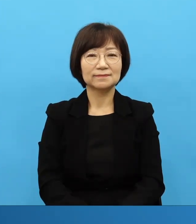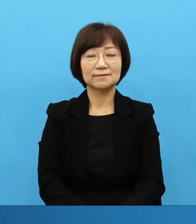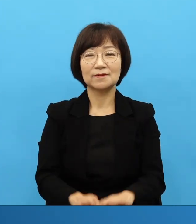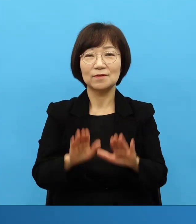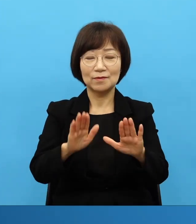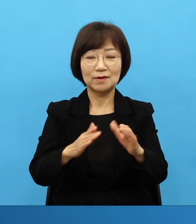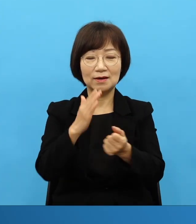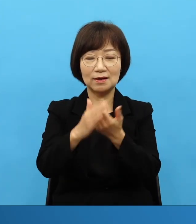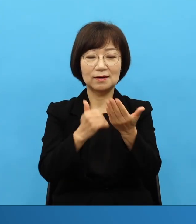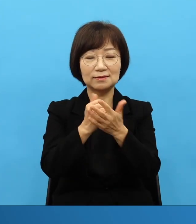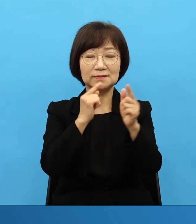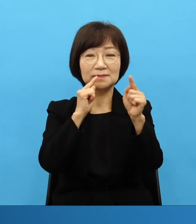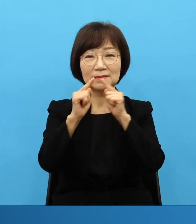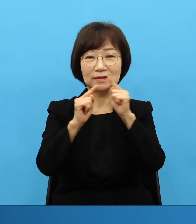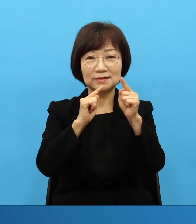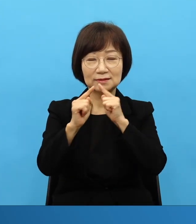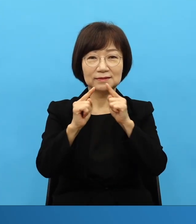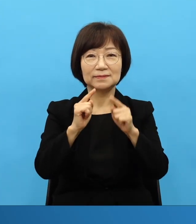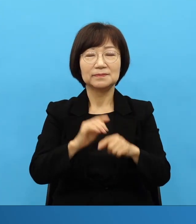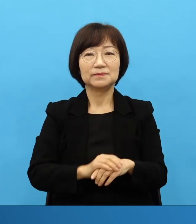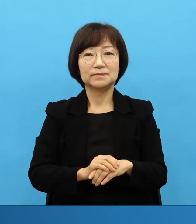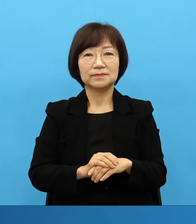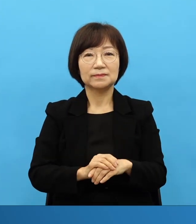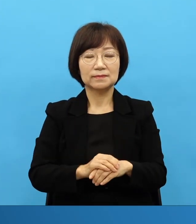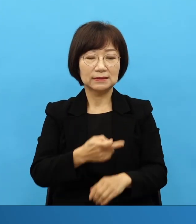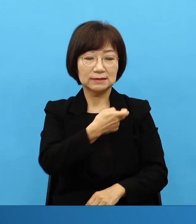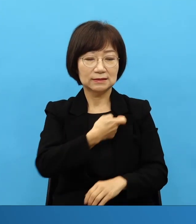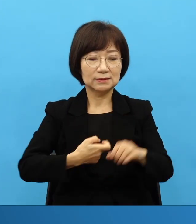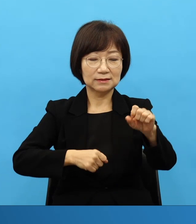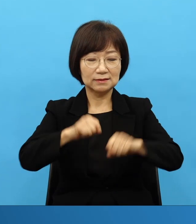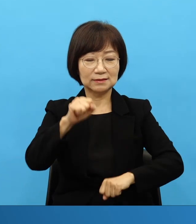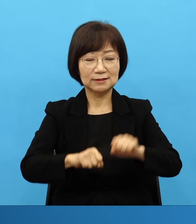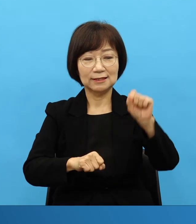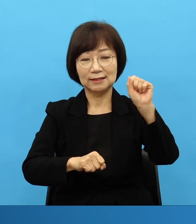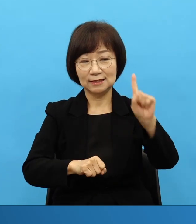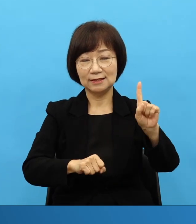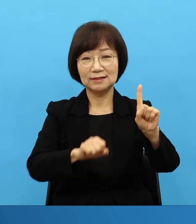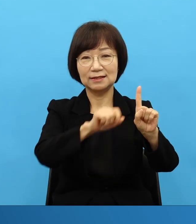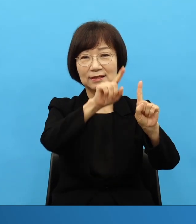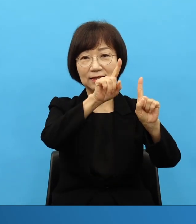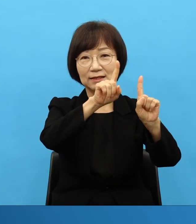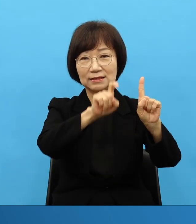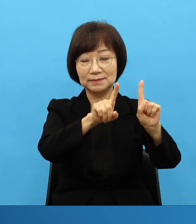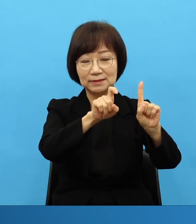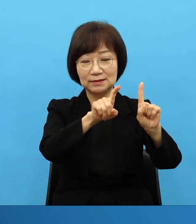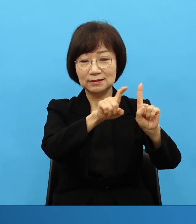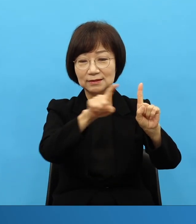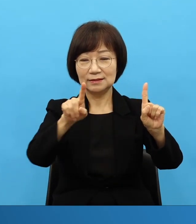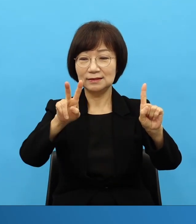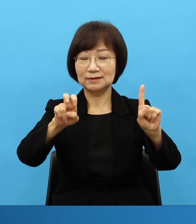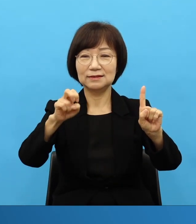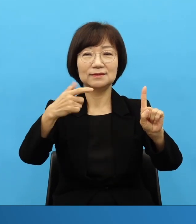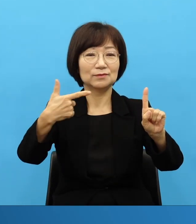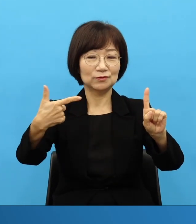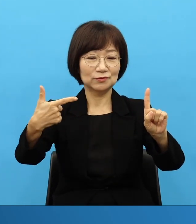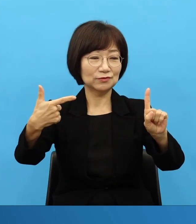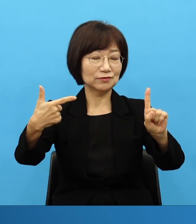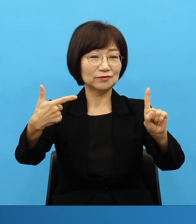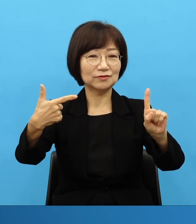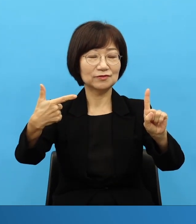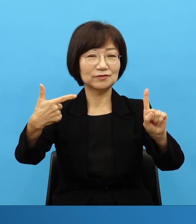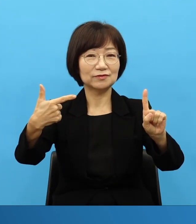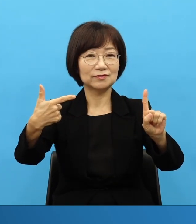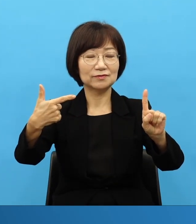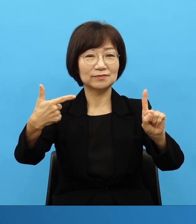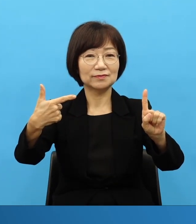이번 주안 주시는 하나님의 영원한 언약의 말씀은 사도행전 1장 11절에서 26절 말씀입니다. The eternal covenant word of God that He